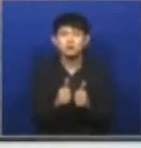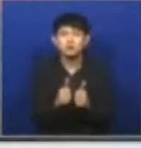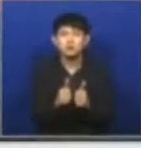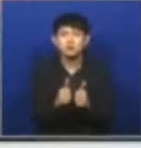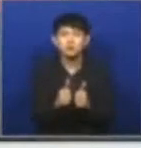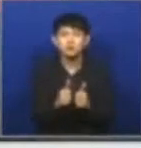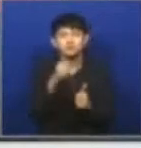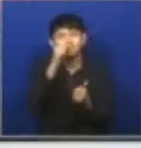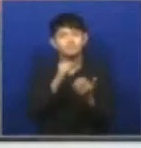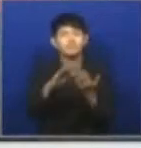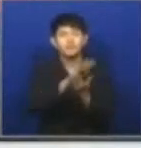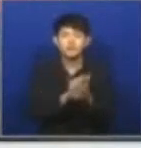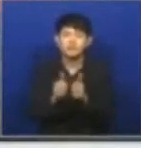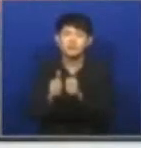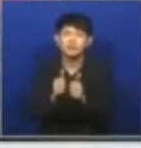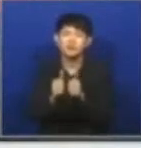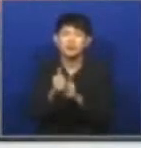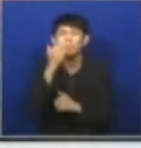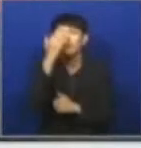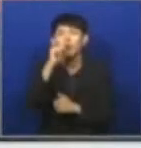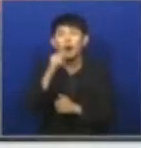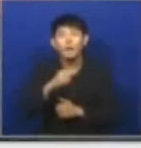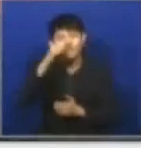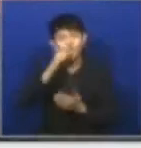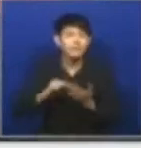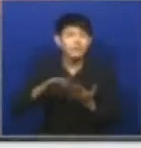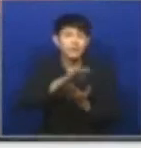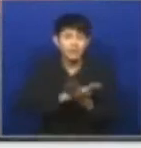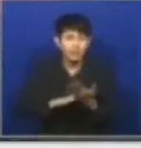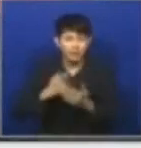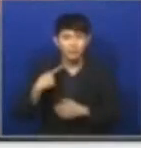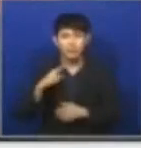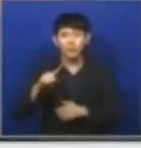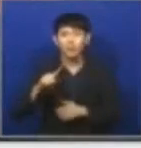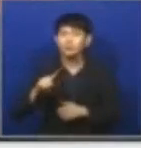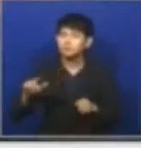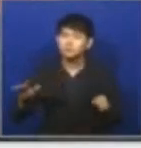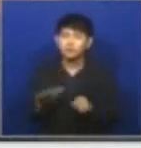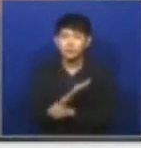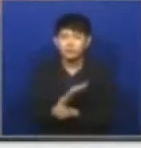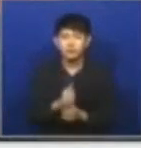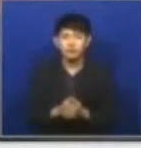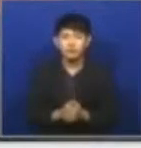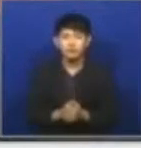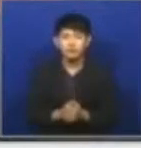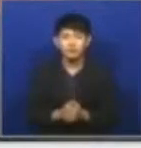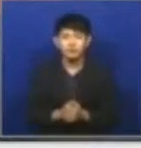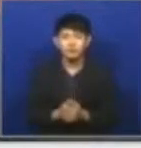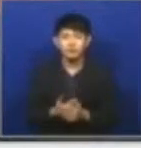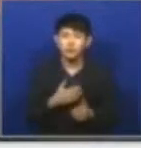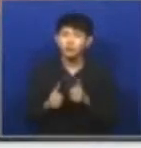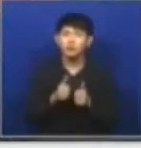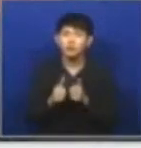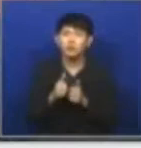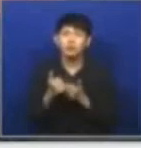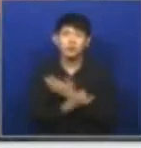ของประเทศเพื่อให้ประเทศชาติและประชาชนได้รับประโยชน์สูงสุดแล้วสามารถแข่งขันกับประเท